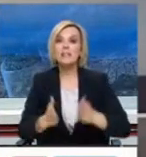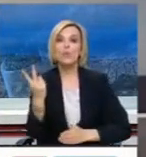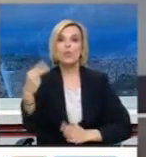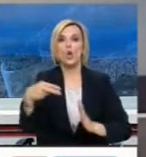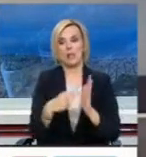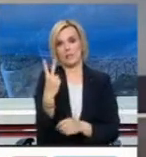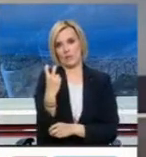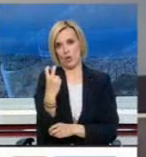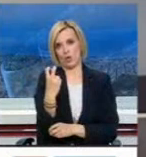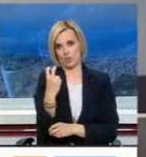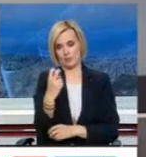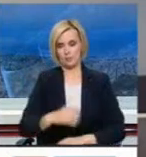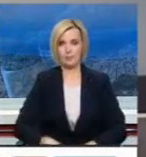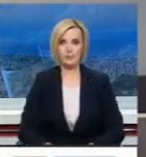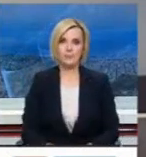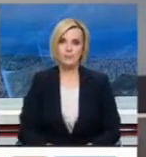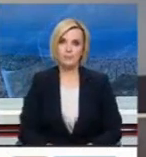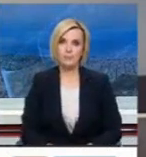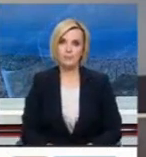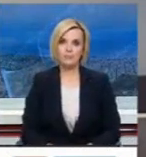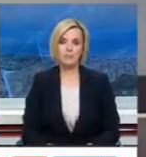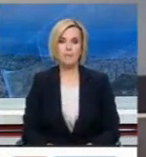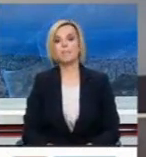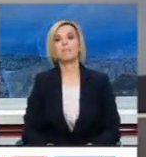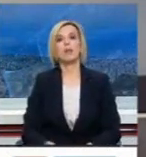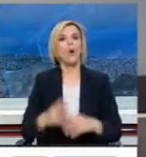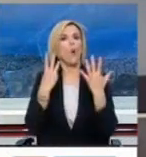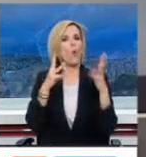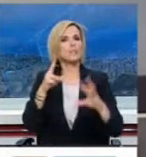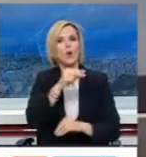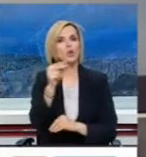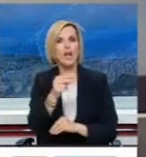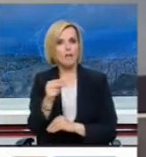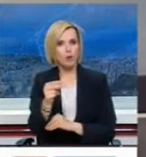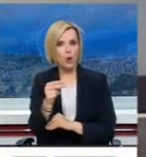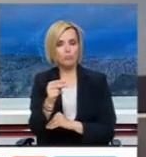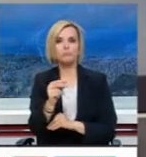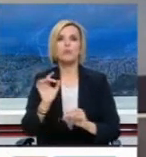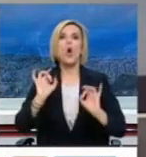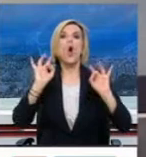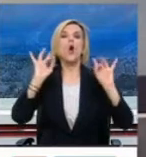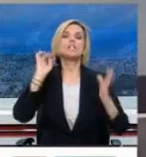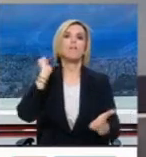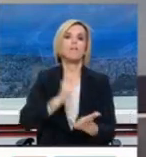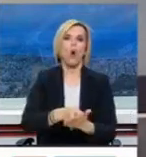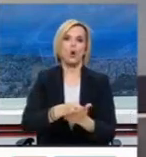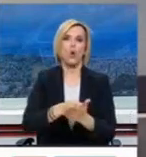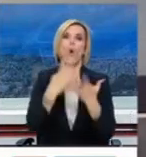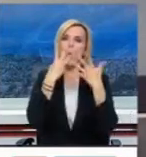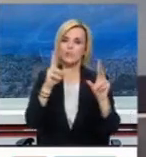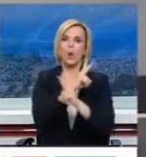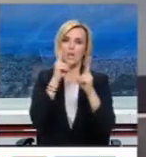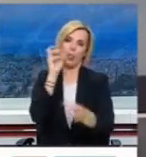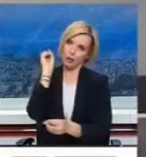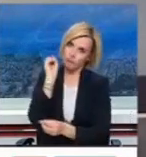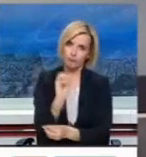31/3/2020. Έβδομον, το ποσό των 800 ευρώ θα είναι ακατάσχετο, αφορολόγητο και μη συμψηφιστέο. Όγδον,